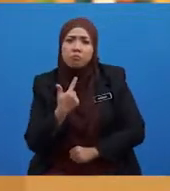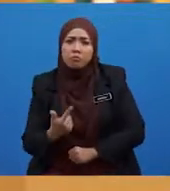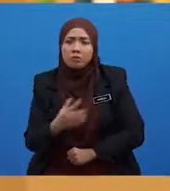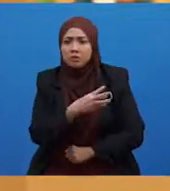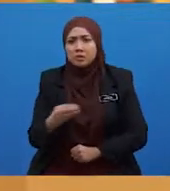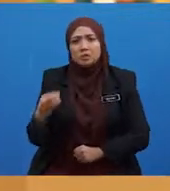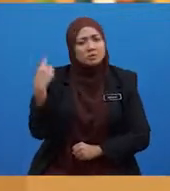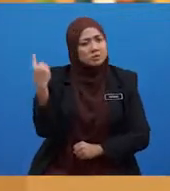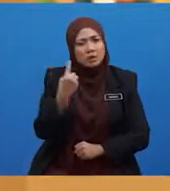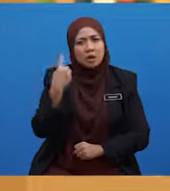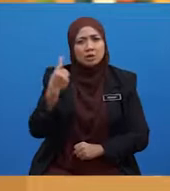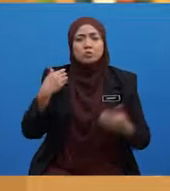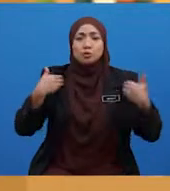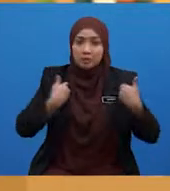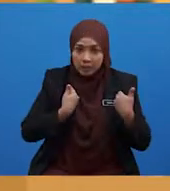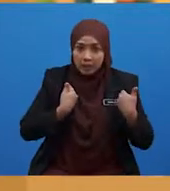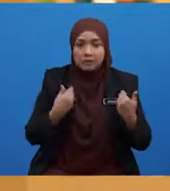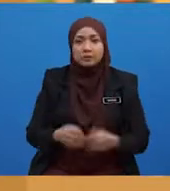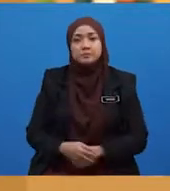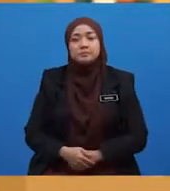sering mudah letih.